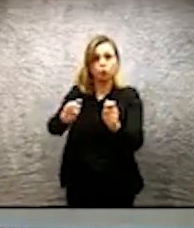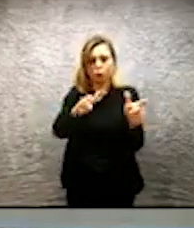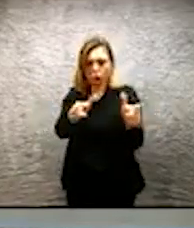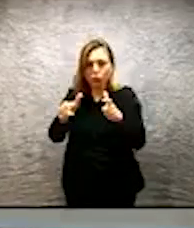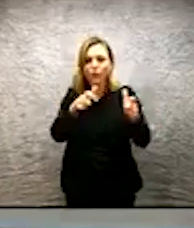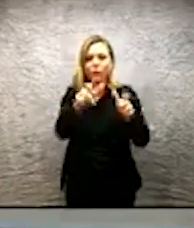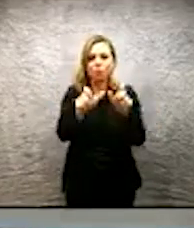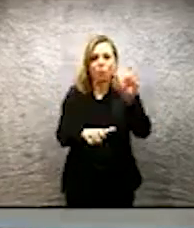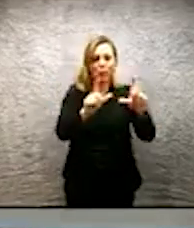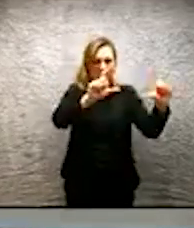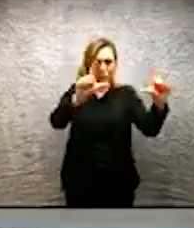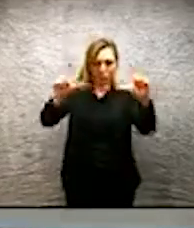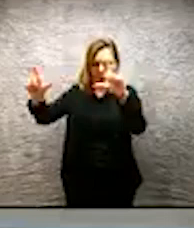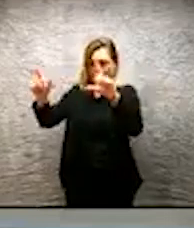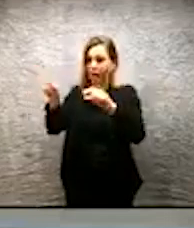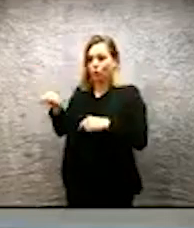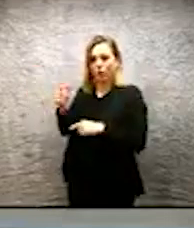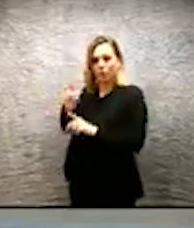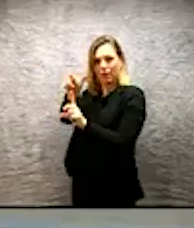écrans. Le responsable, lui,